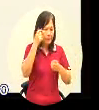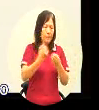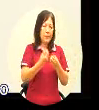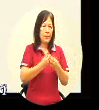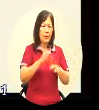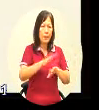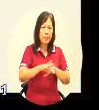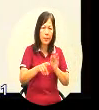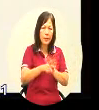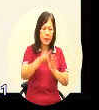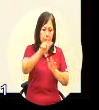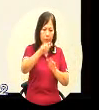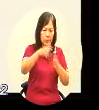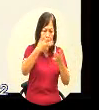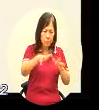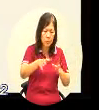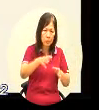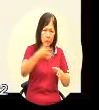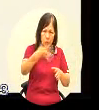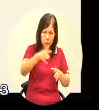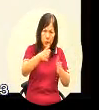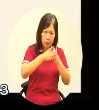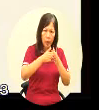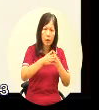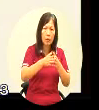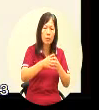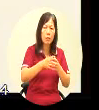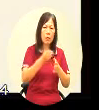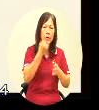要6000万吨的水，